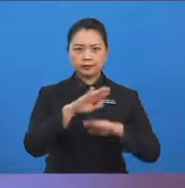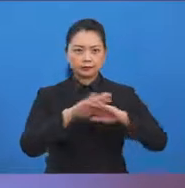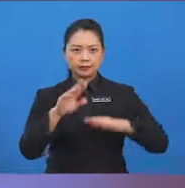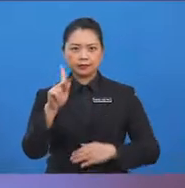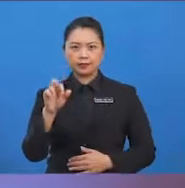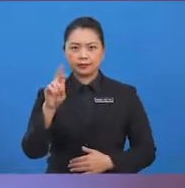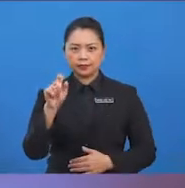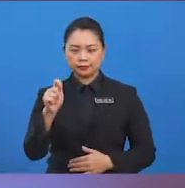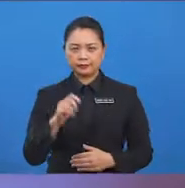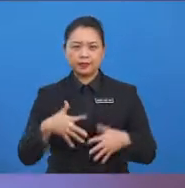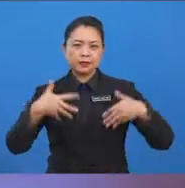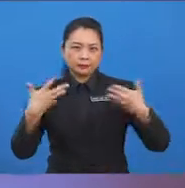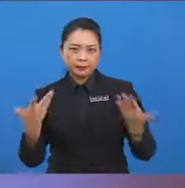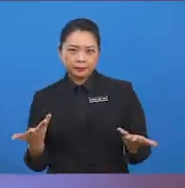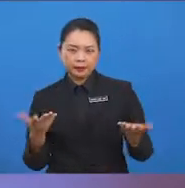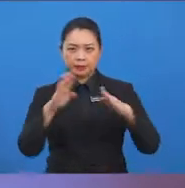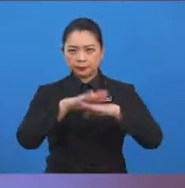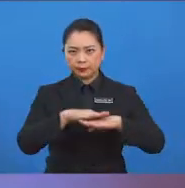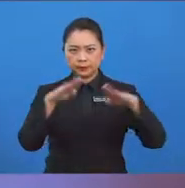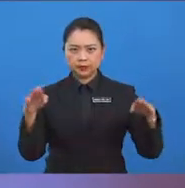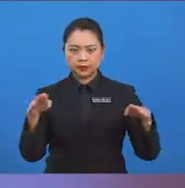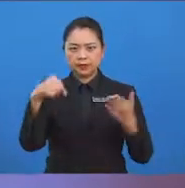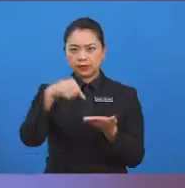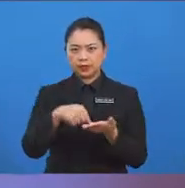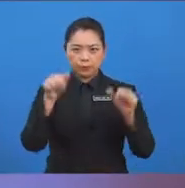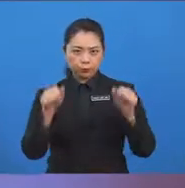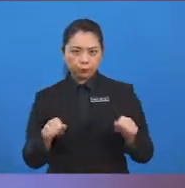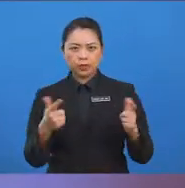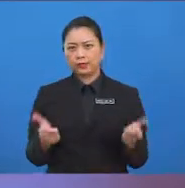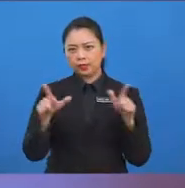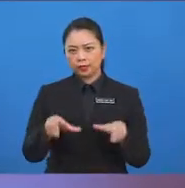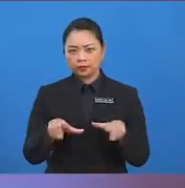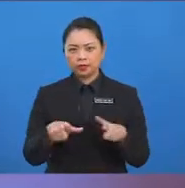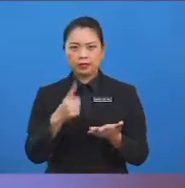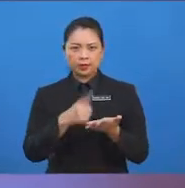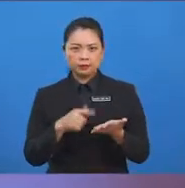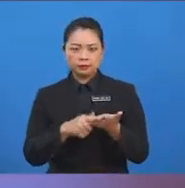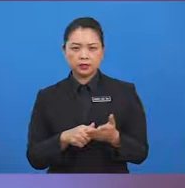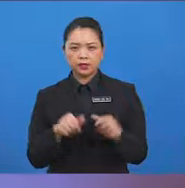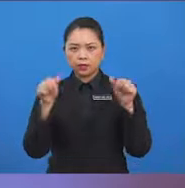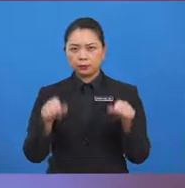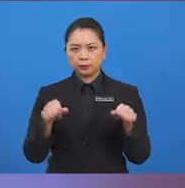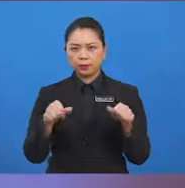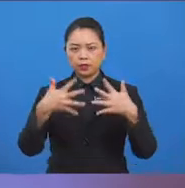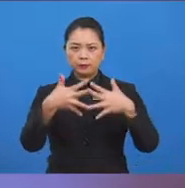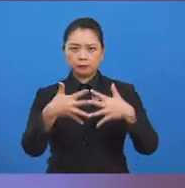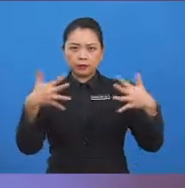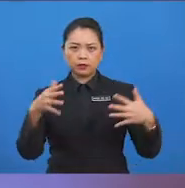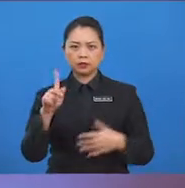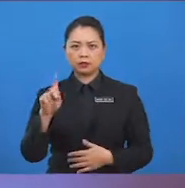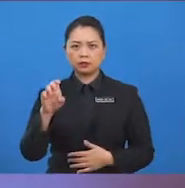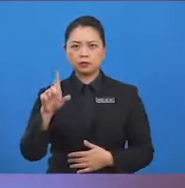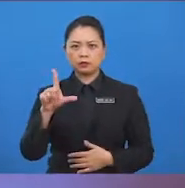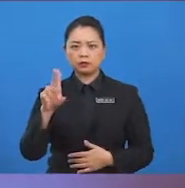berkarat. Bagaimana perbezaan ini boleh berlaku? Apa yang membolehkan pagar keluli